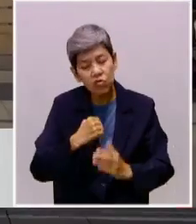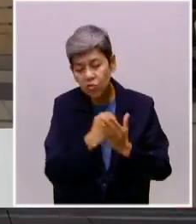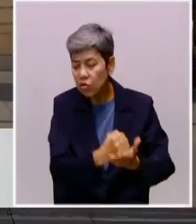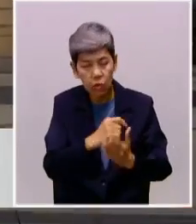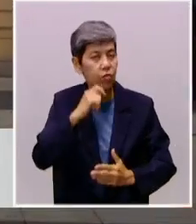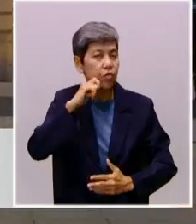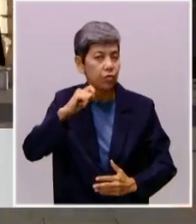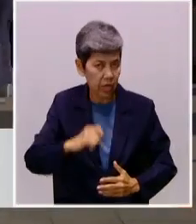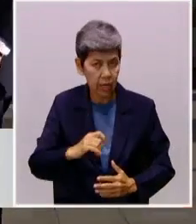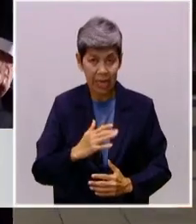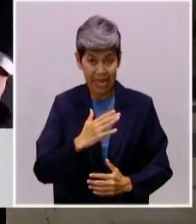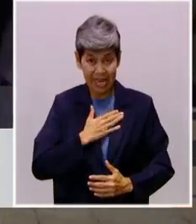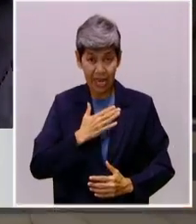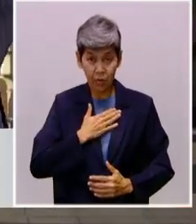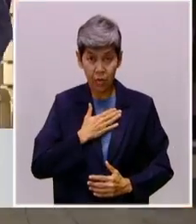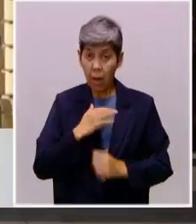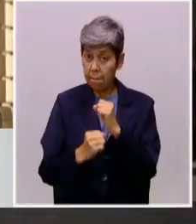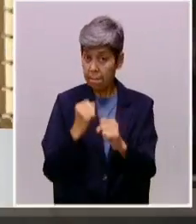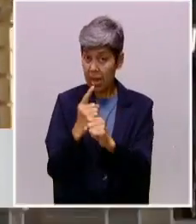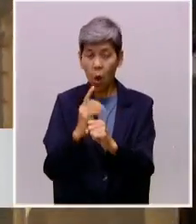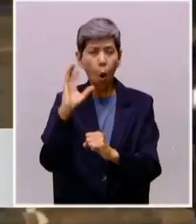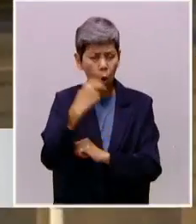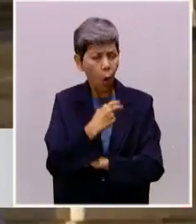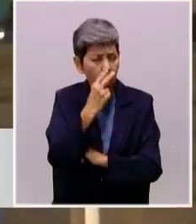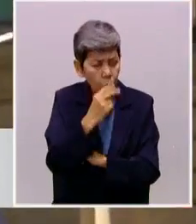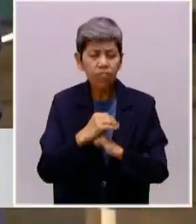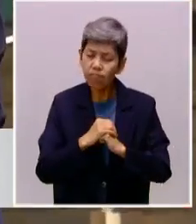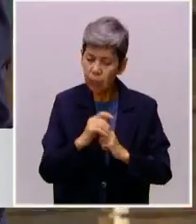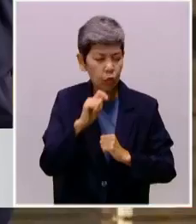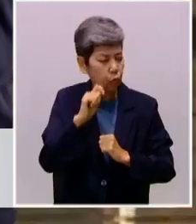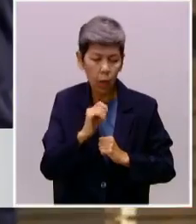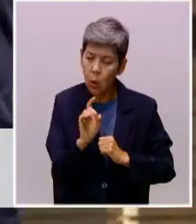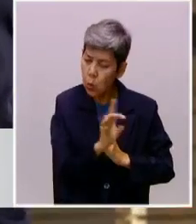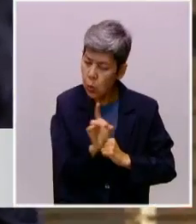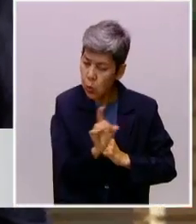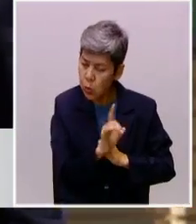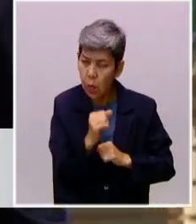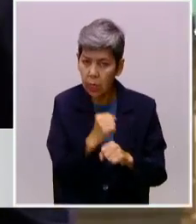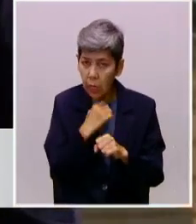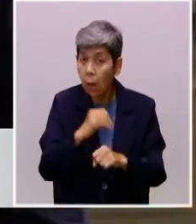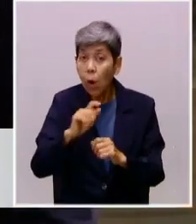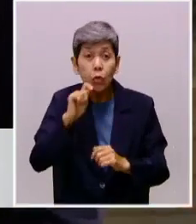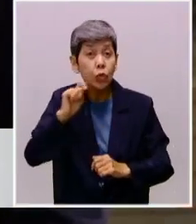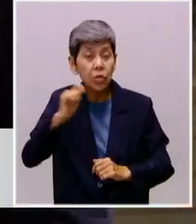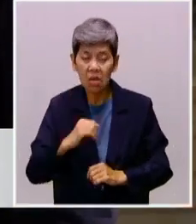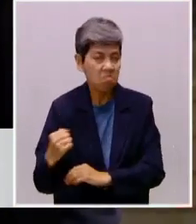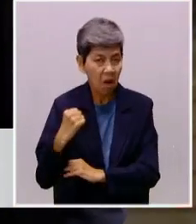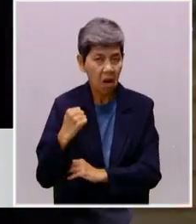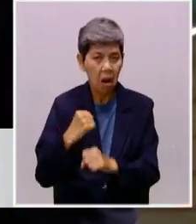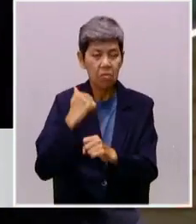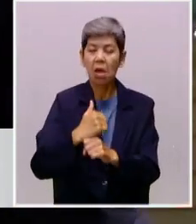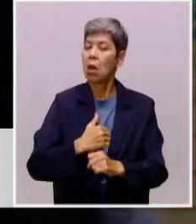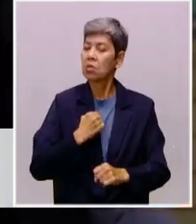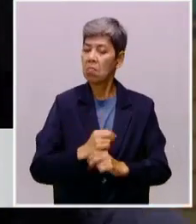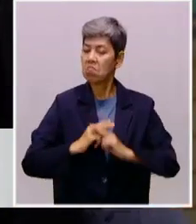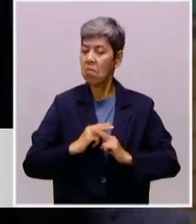ก็ตามเขากล่าวว่าเมื่อ 1ปีที่แล้วทั่วโลกต่างภาวนาให้ยูเครนปลอดภัยกล้าพูดเลยว่ายูเครนนั้นแข็งแกร่งมากและยืน